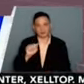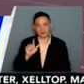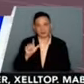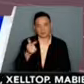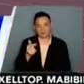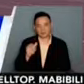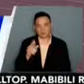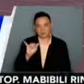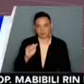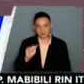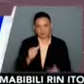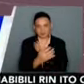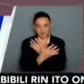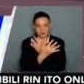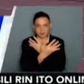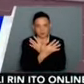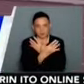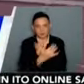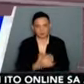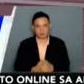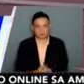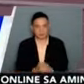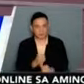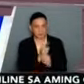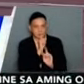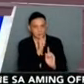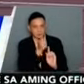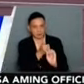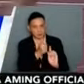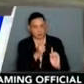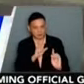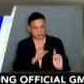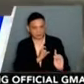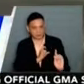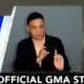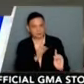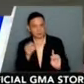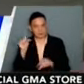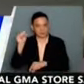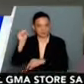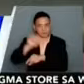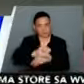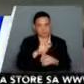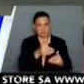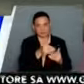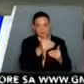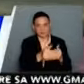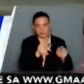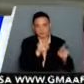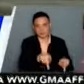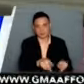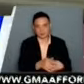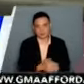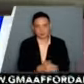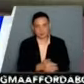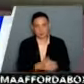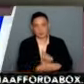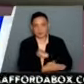Para siguradong magkamedalya, kailangan matalo ni Ira ang susunod na makakatapat galing sa